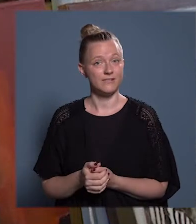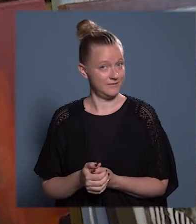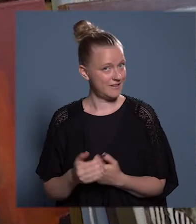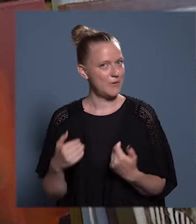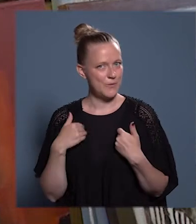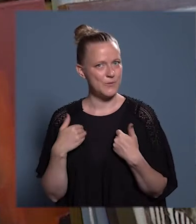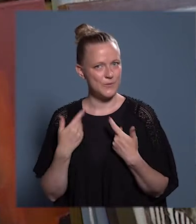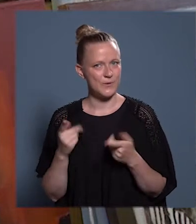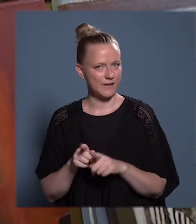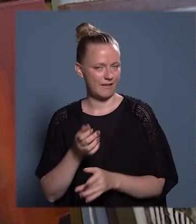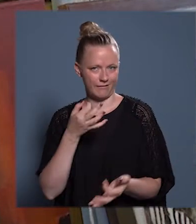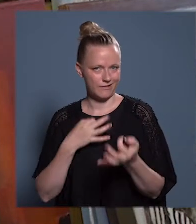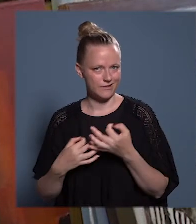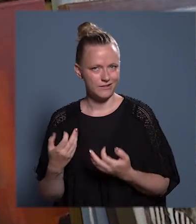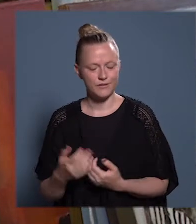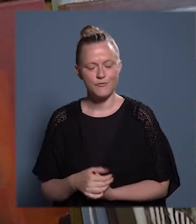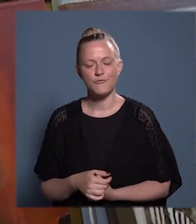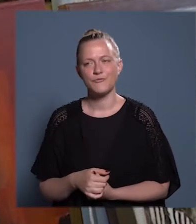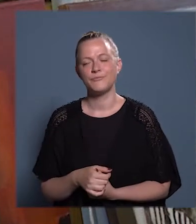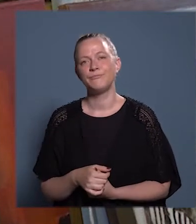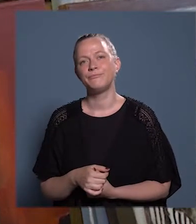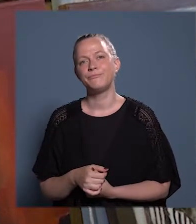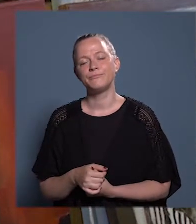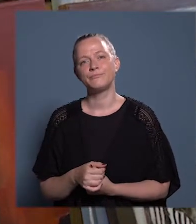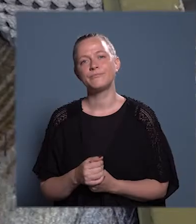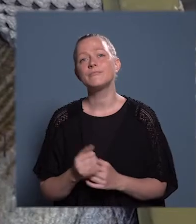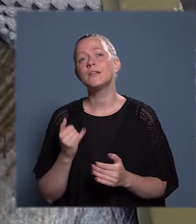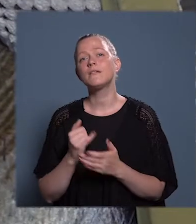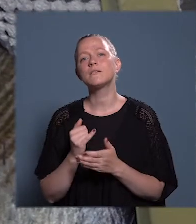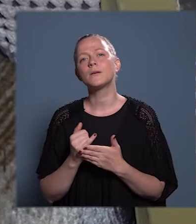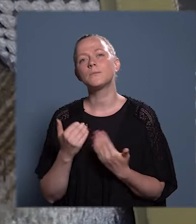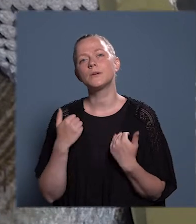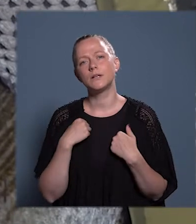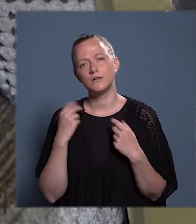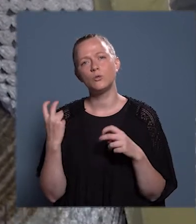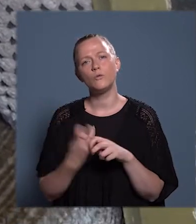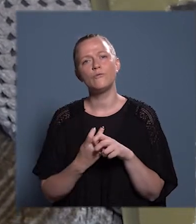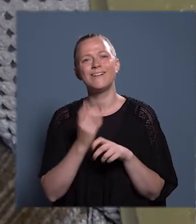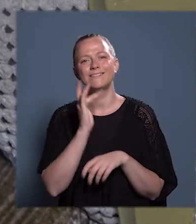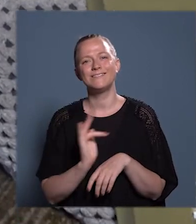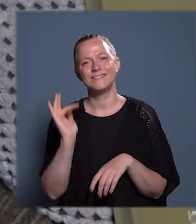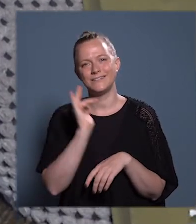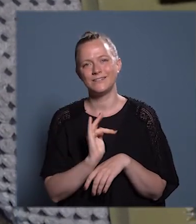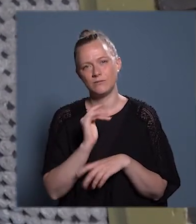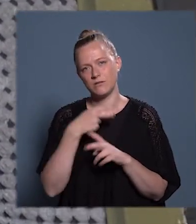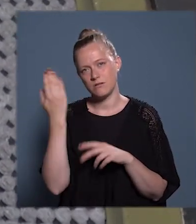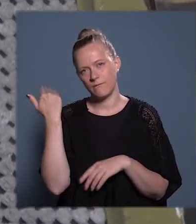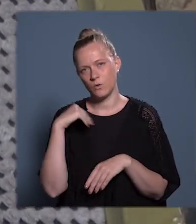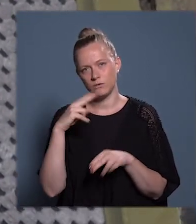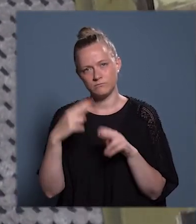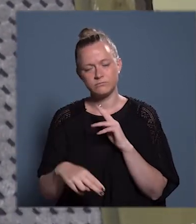örülök neki, mert igazából én üvegdíszítő szakon végeztem a